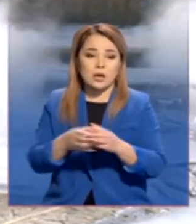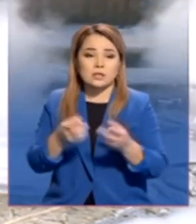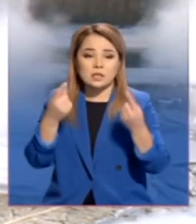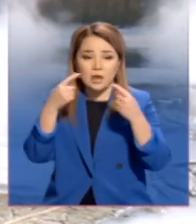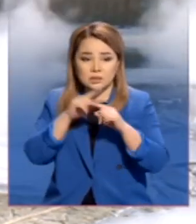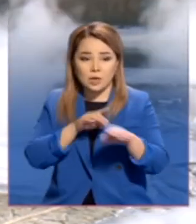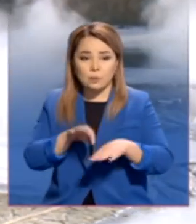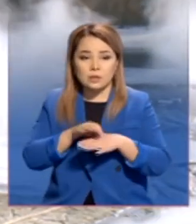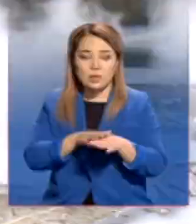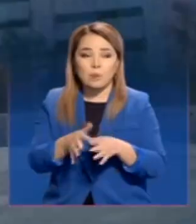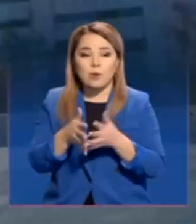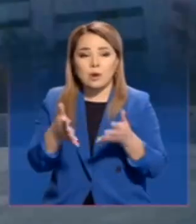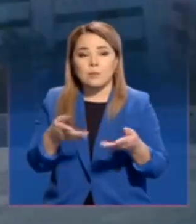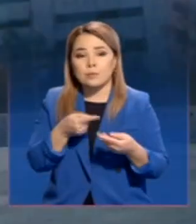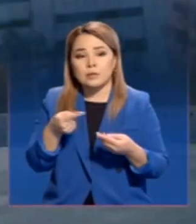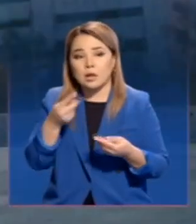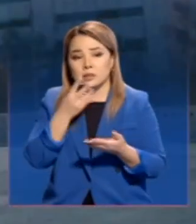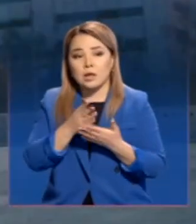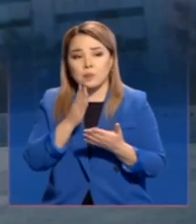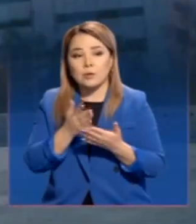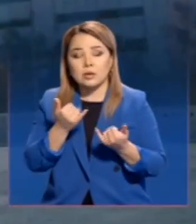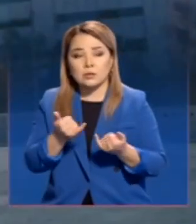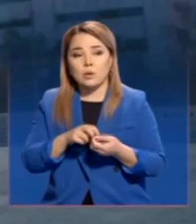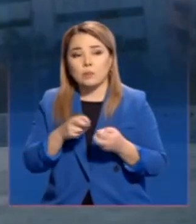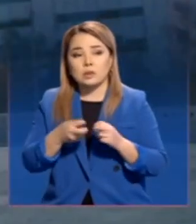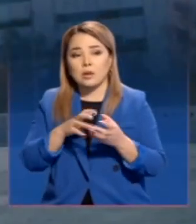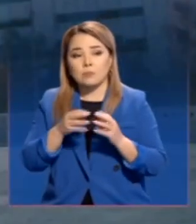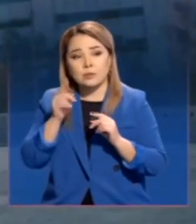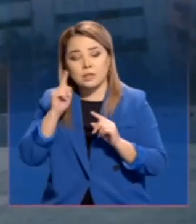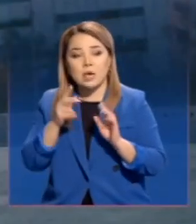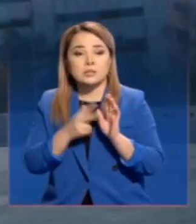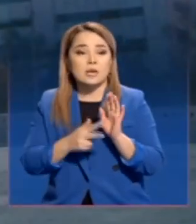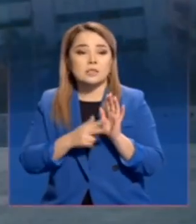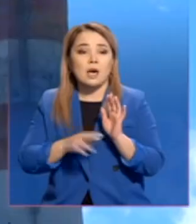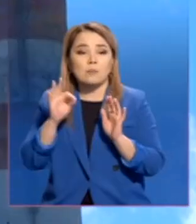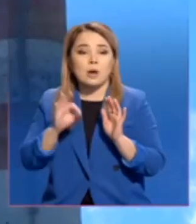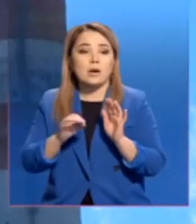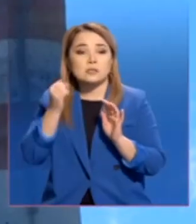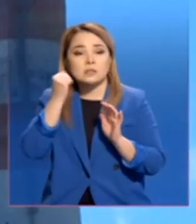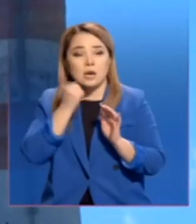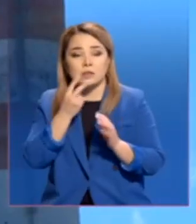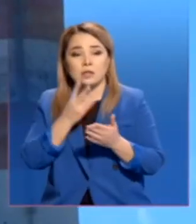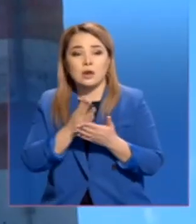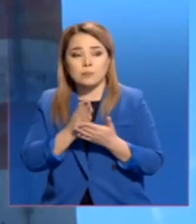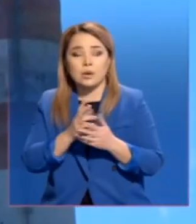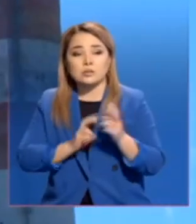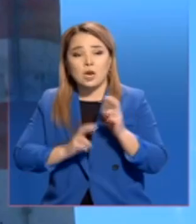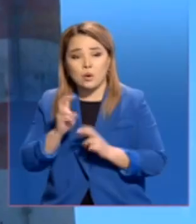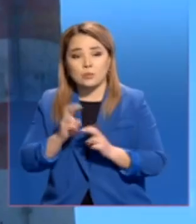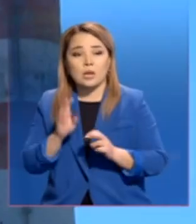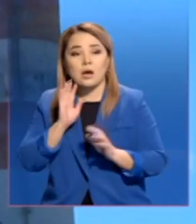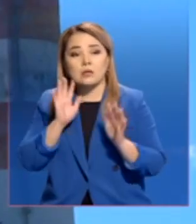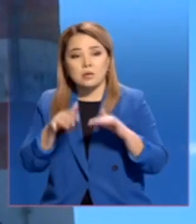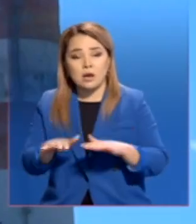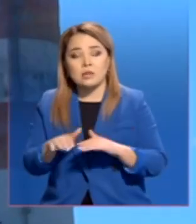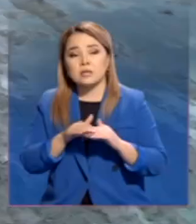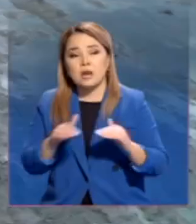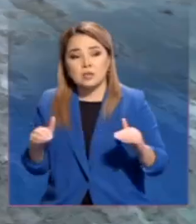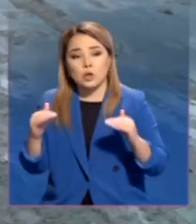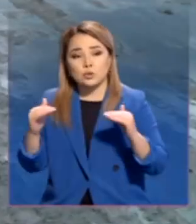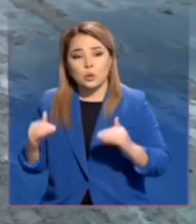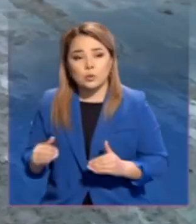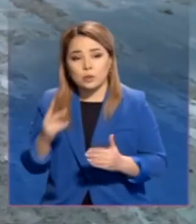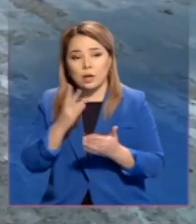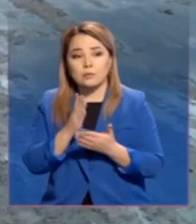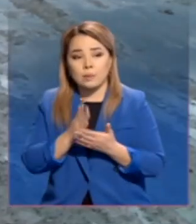технологиялық процесіне кері әсер етеді. Мәселе өзекті. Онсыз да 80% тозып тұрған зауытқа енді теңіз деңгейінің түсуі де